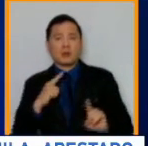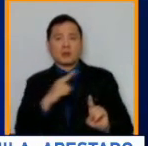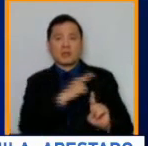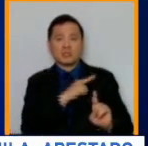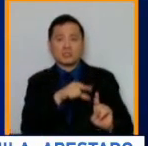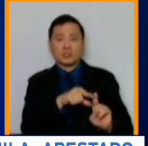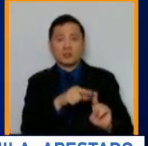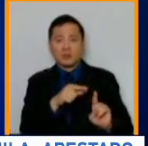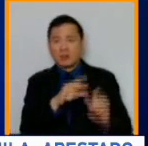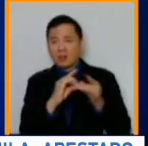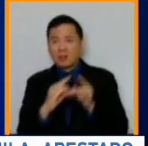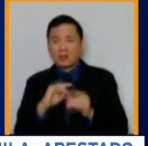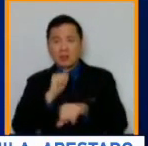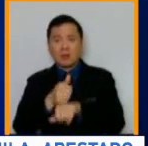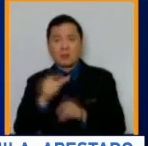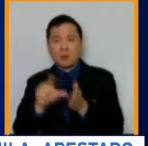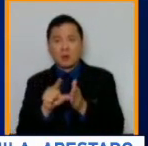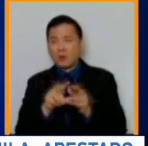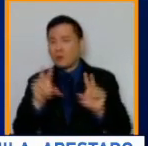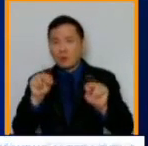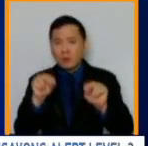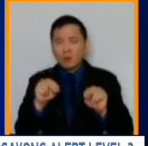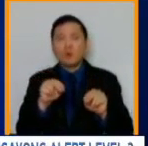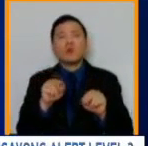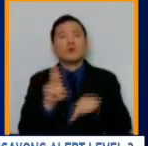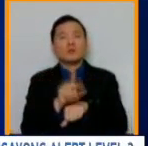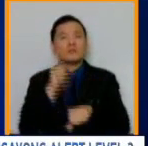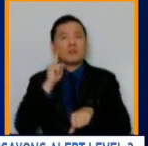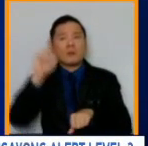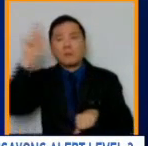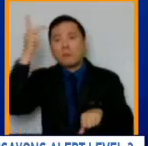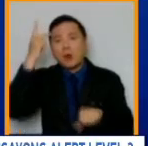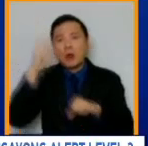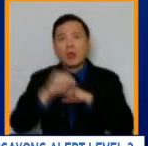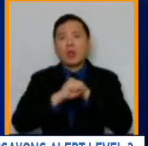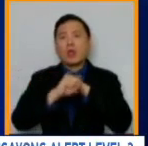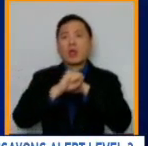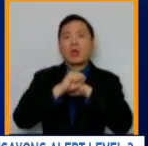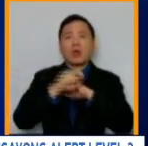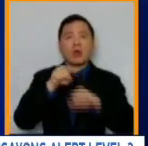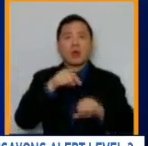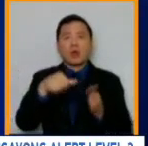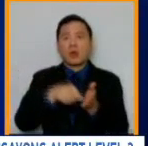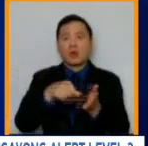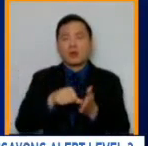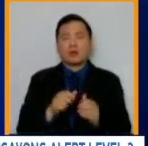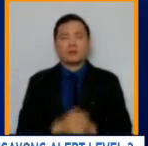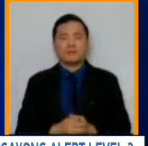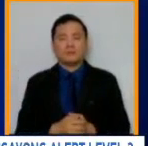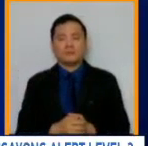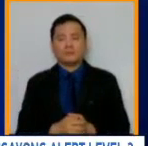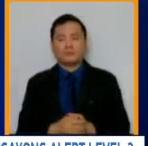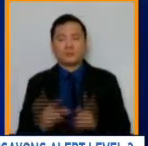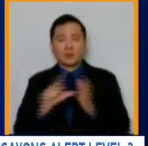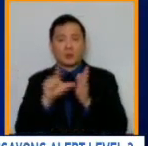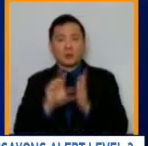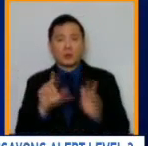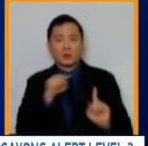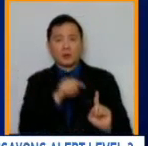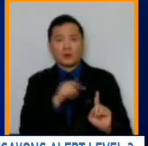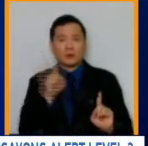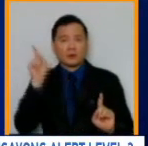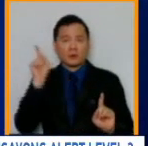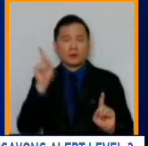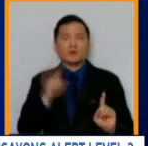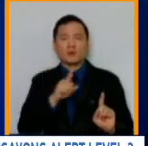raw ni Yang na hawakan ng isang anyay impartial investigation body ang kaso. Sabi naman ni Attorney Ferdy Topacio na abogado ng Pharmaly at